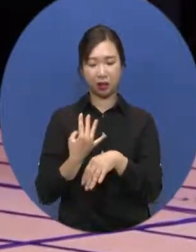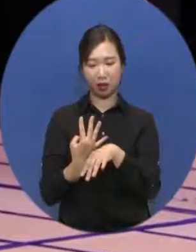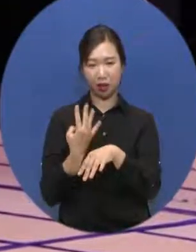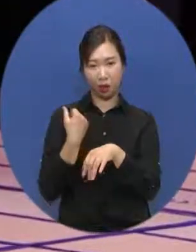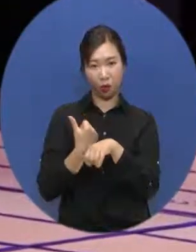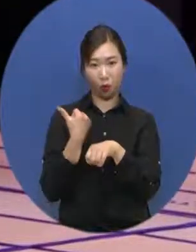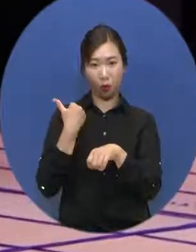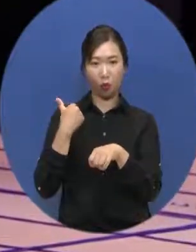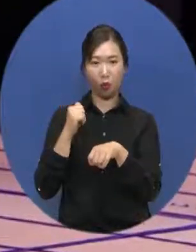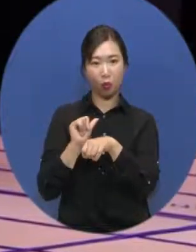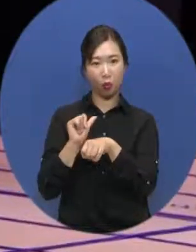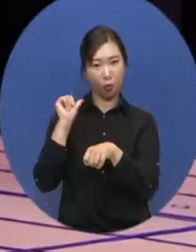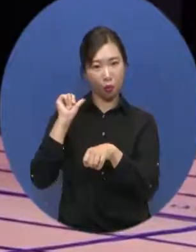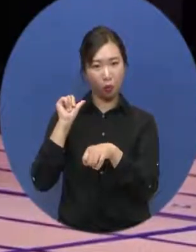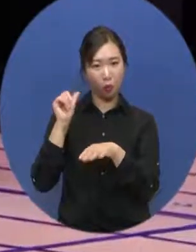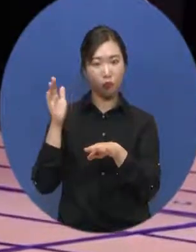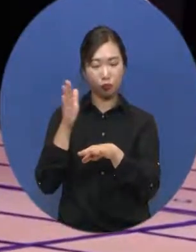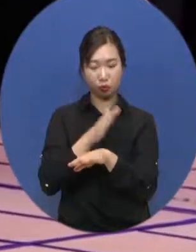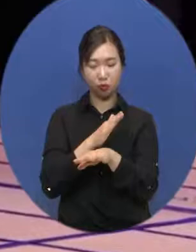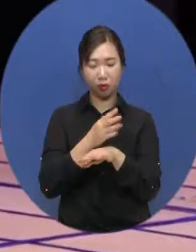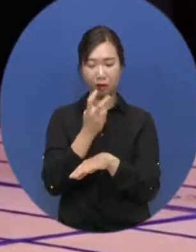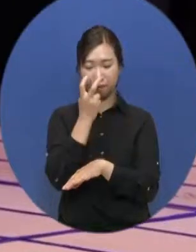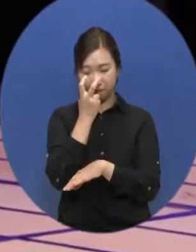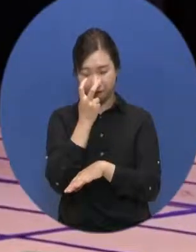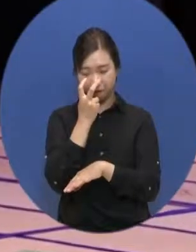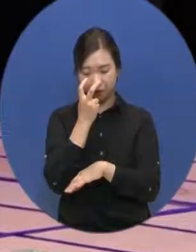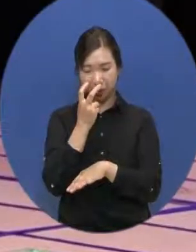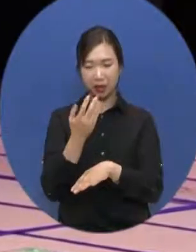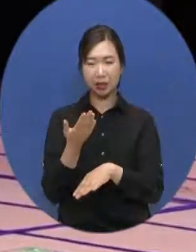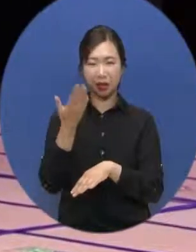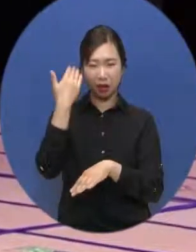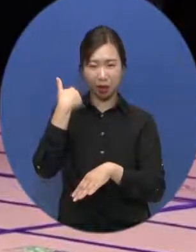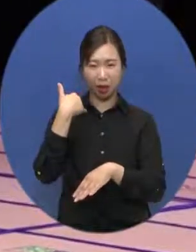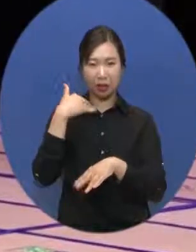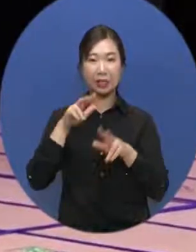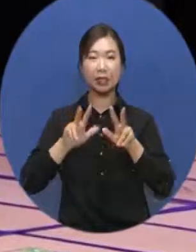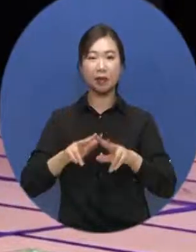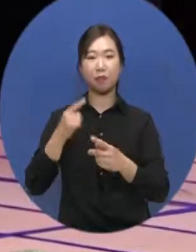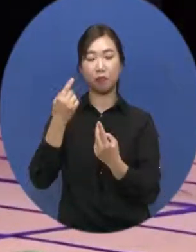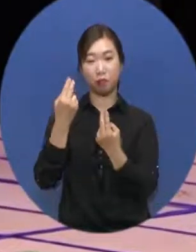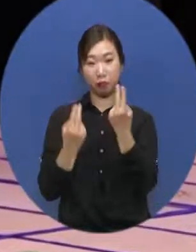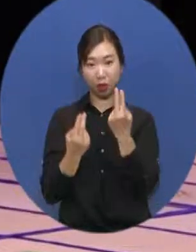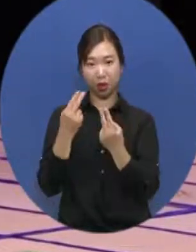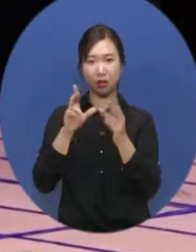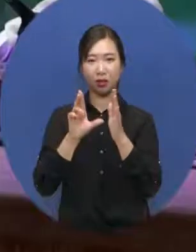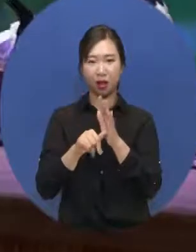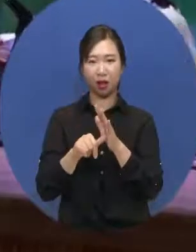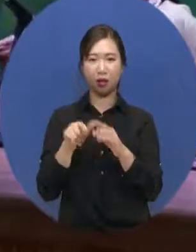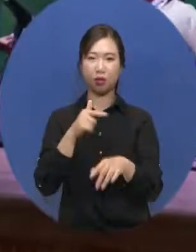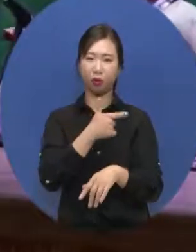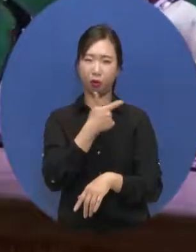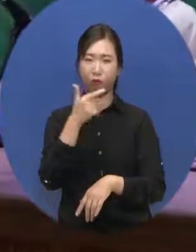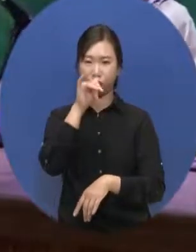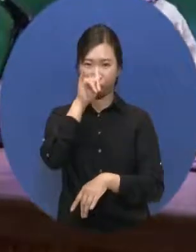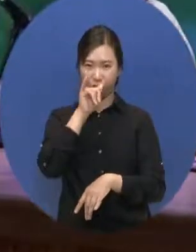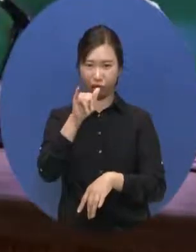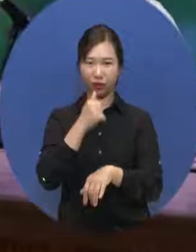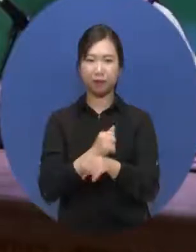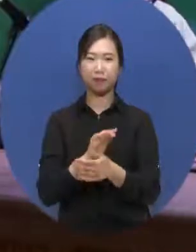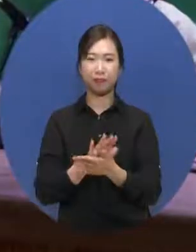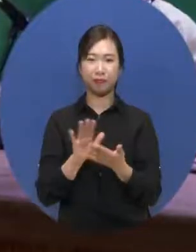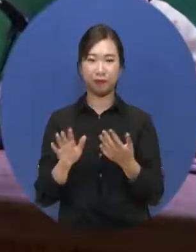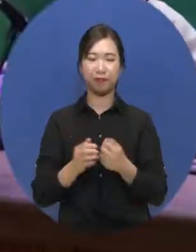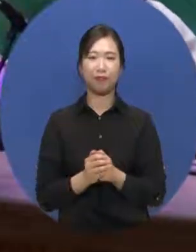때 그때에 비해서 지금은 우리도 말할 수 없이 훌륭했습니다. 네, 저는